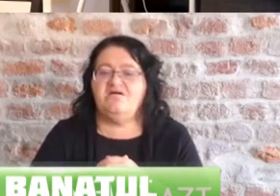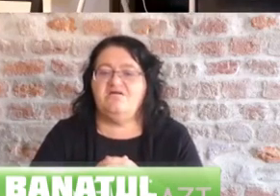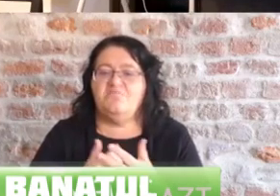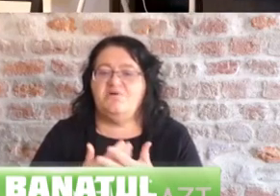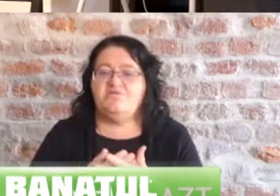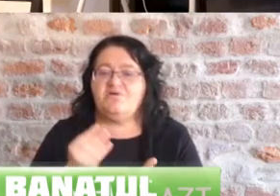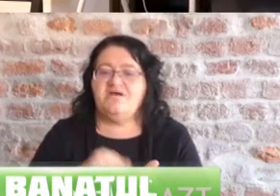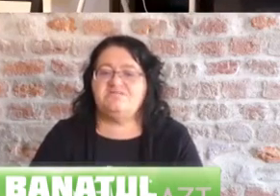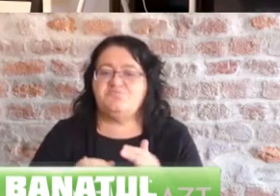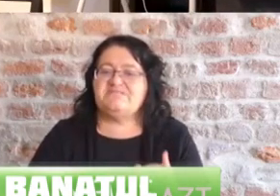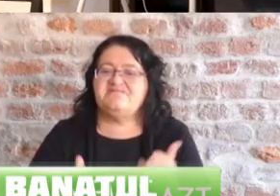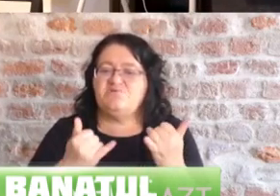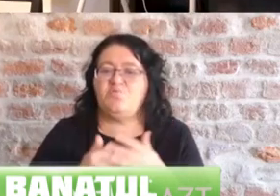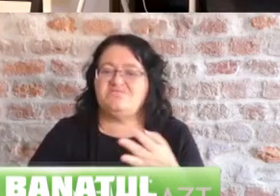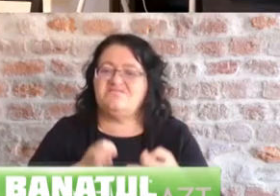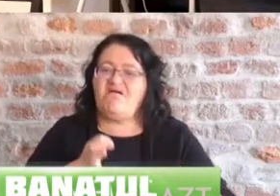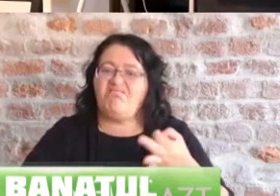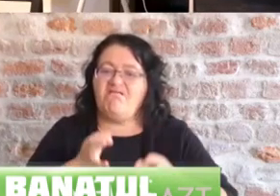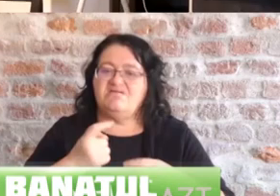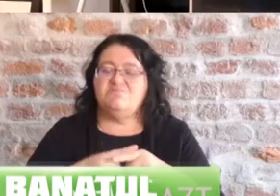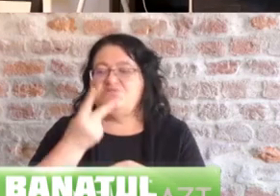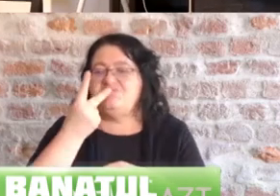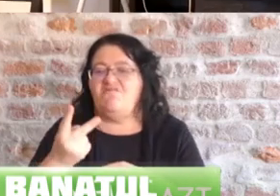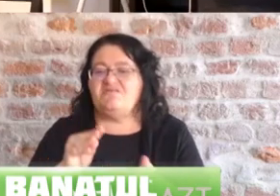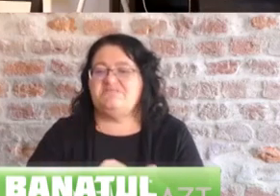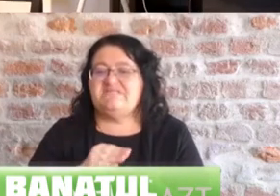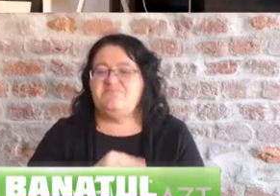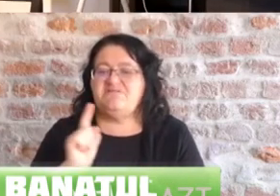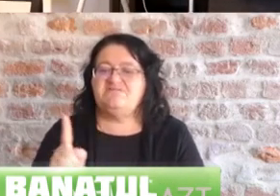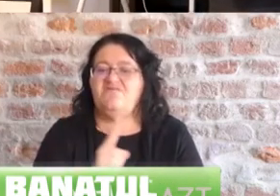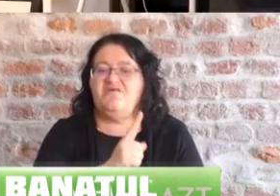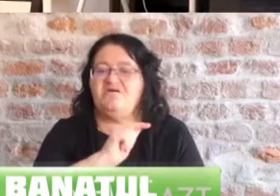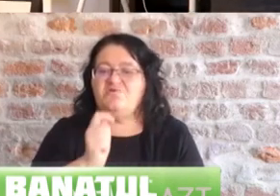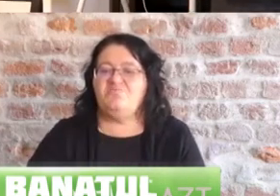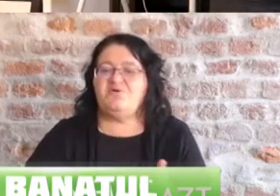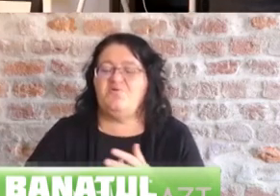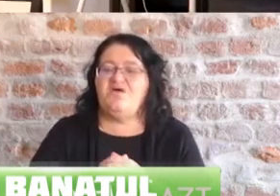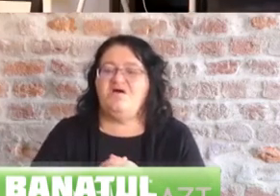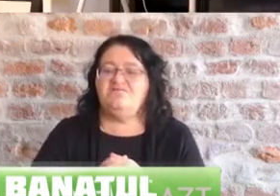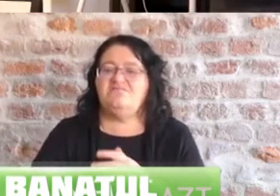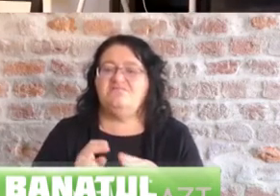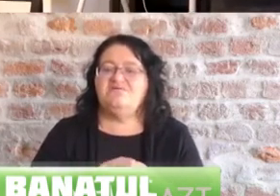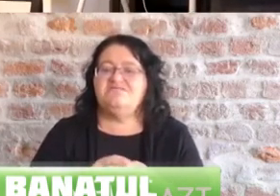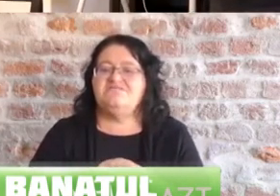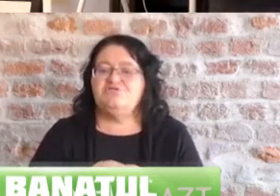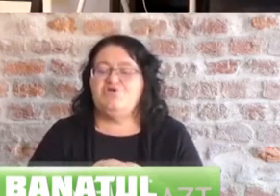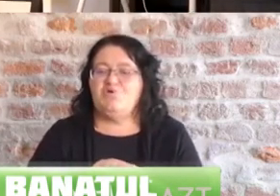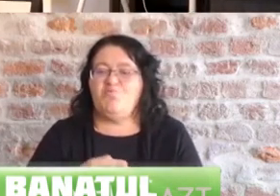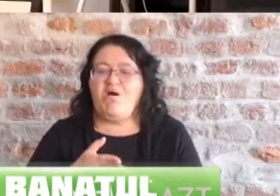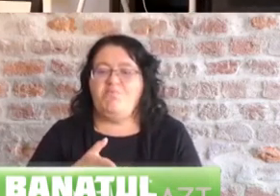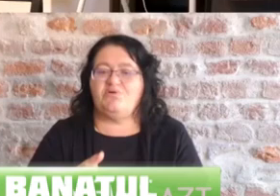ne-ați pus în situația să analizăm și să vedem sensibilitățile fiecărui proiect și felul de abordare